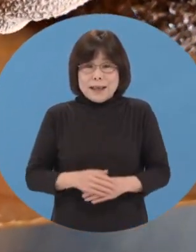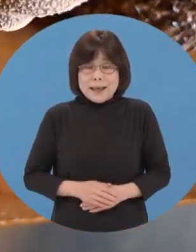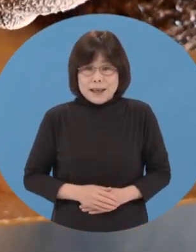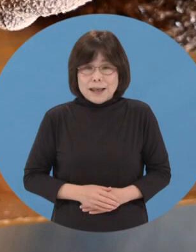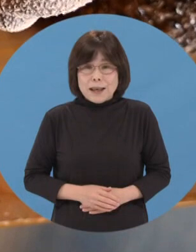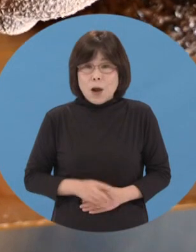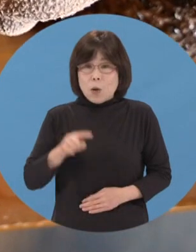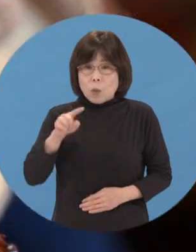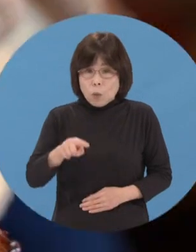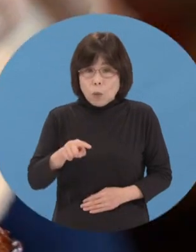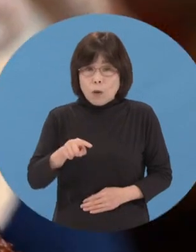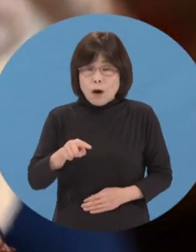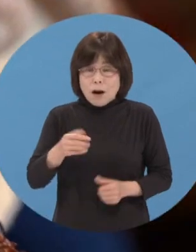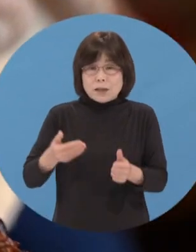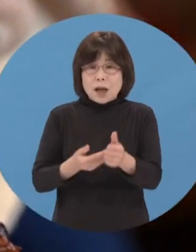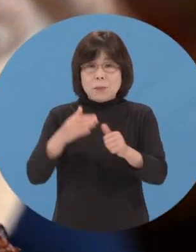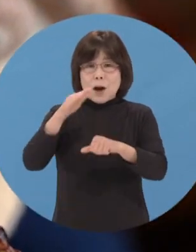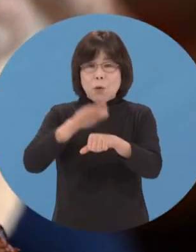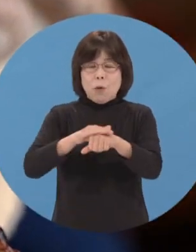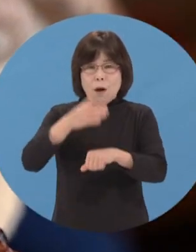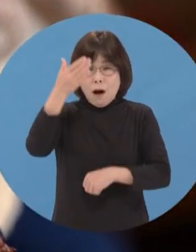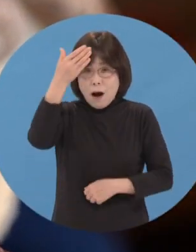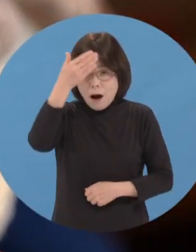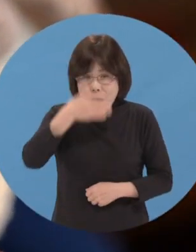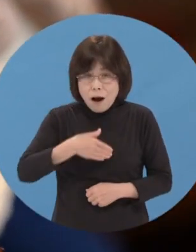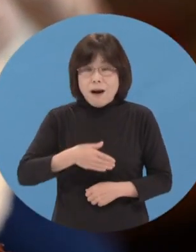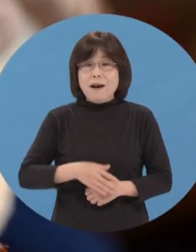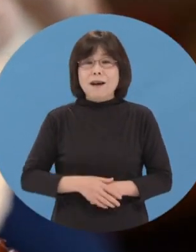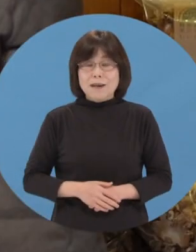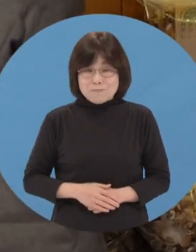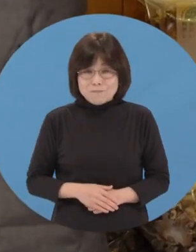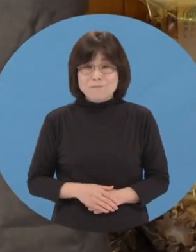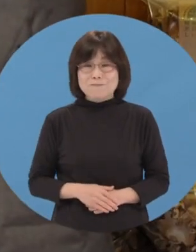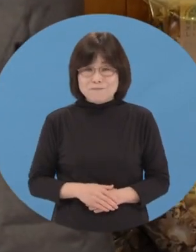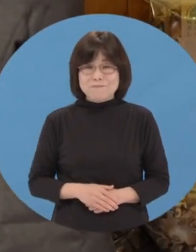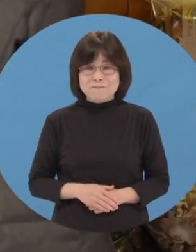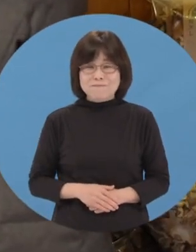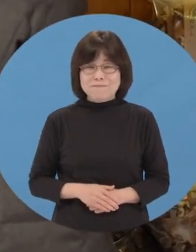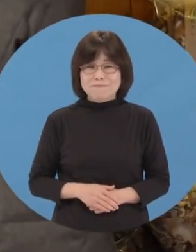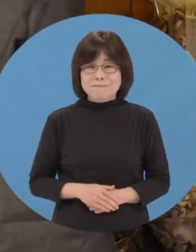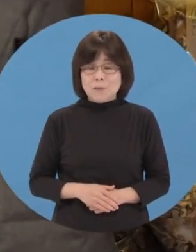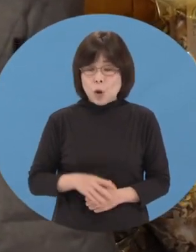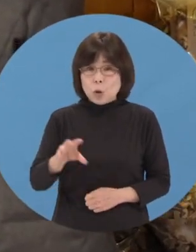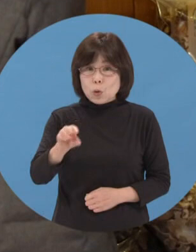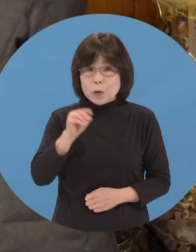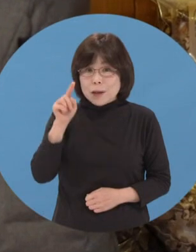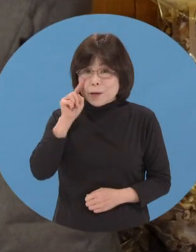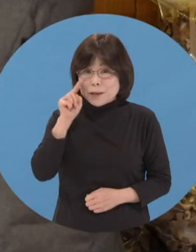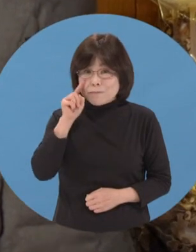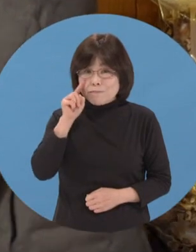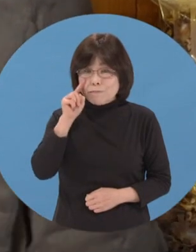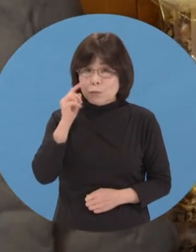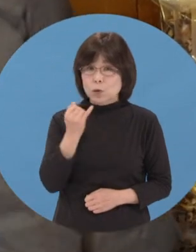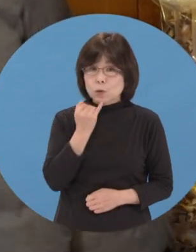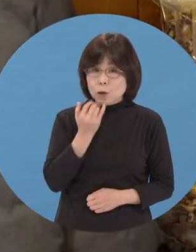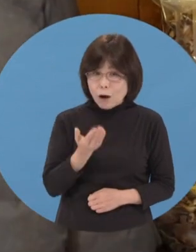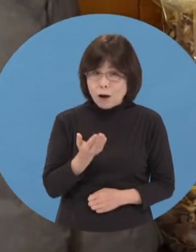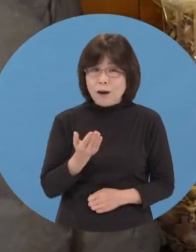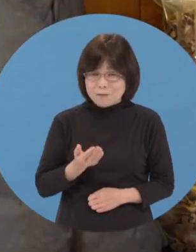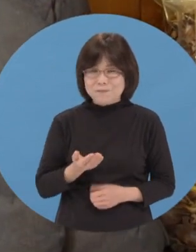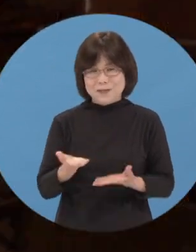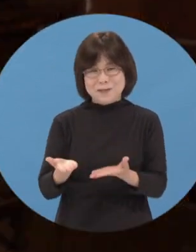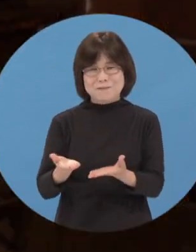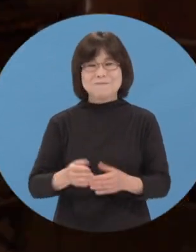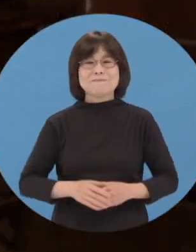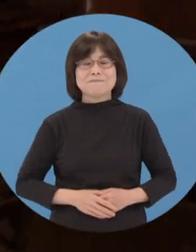こうやって作ってですねこういう感じでなってますじゃあせっかくなんで収穫してみてください収穫していいんです